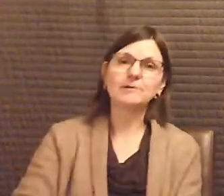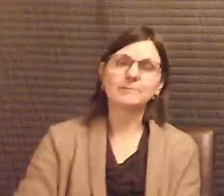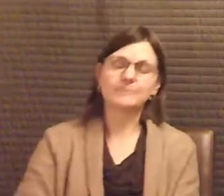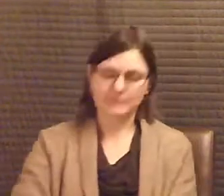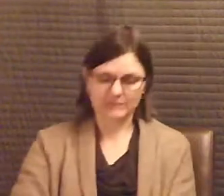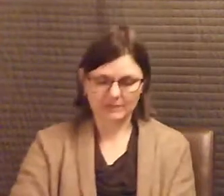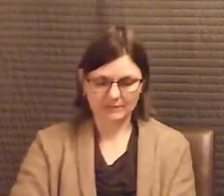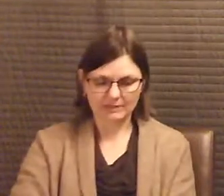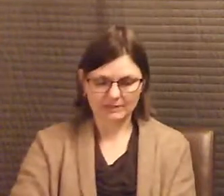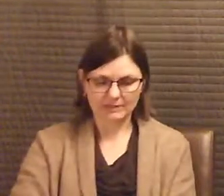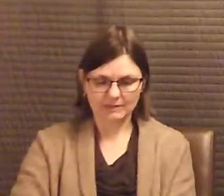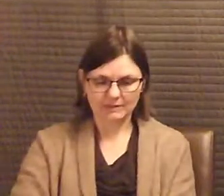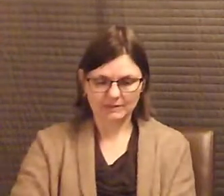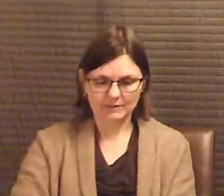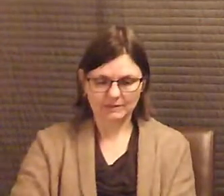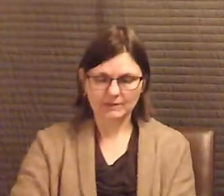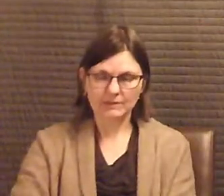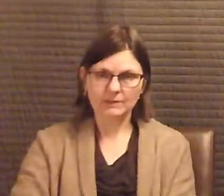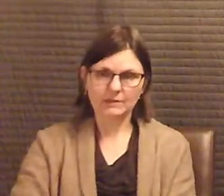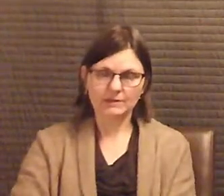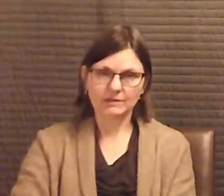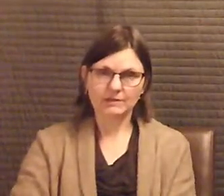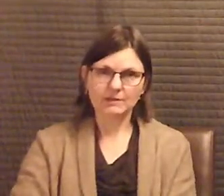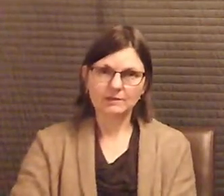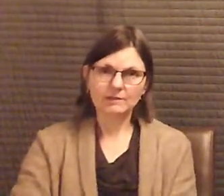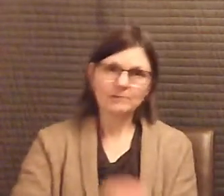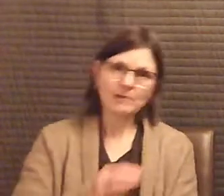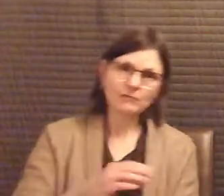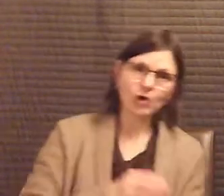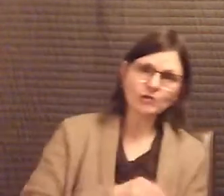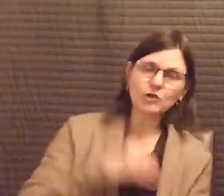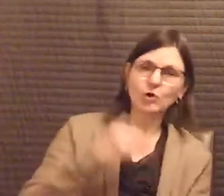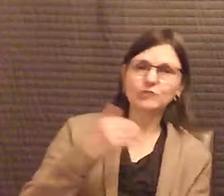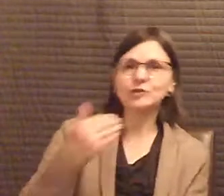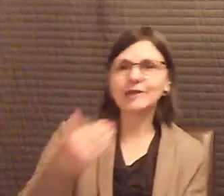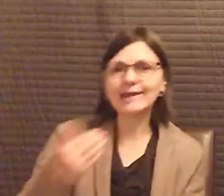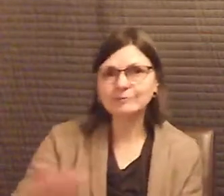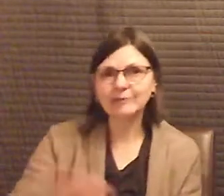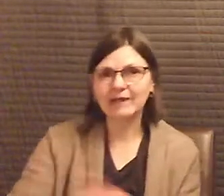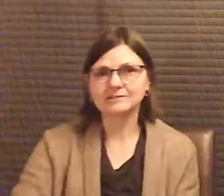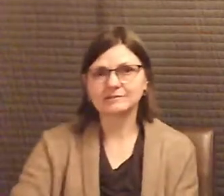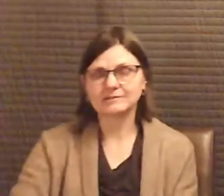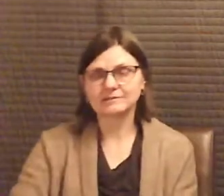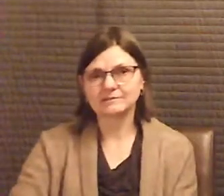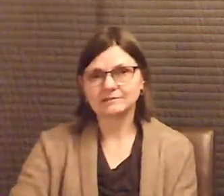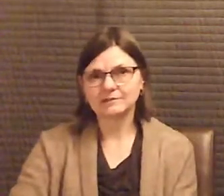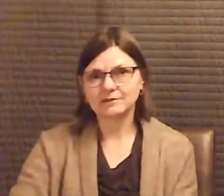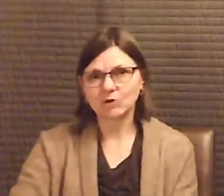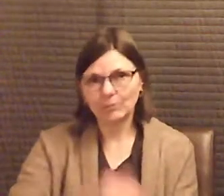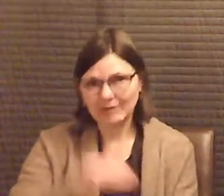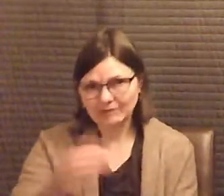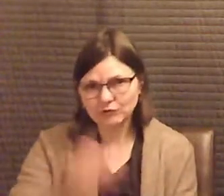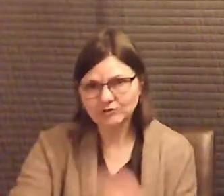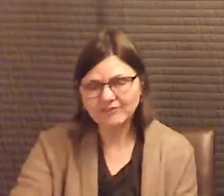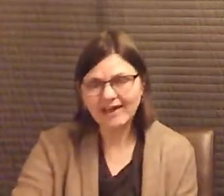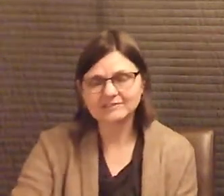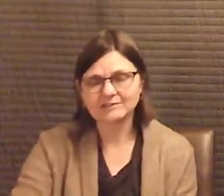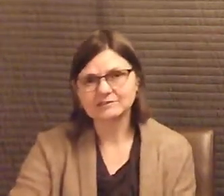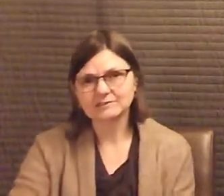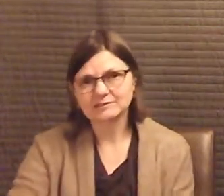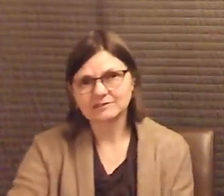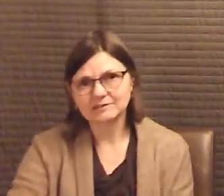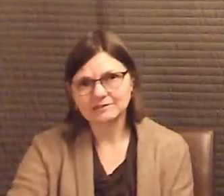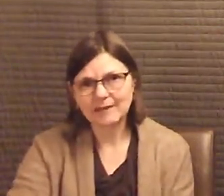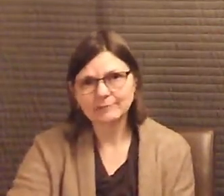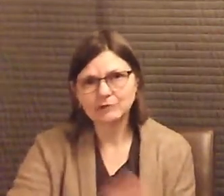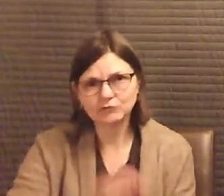laude games dan in de laatste man van god die god in je leven brengt ook pitchten om mijn tanden wijze